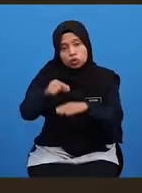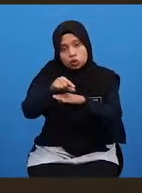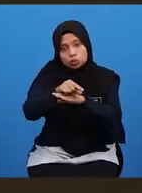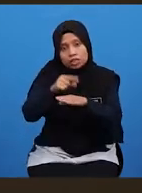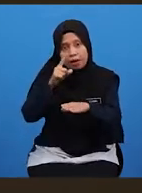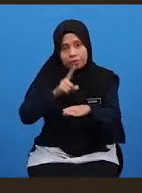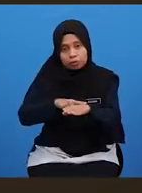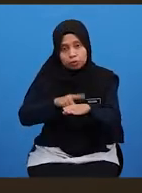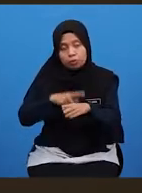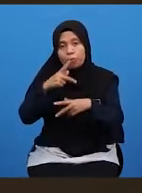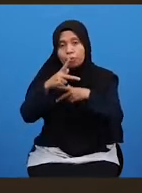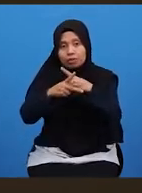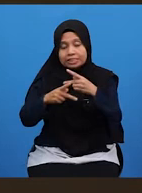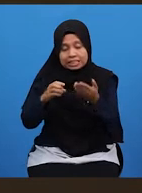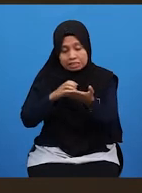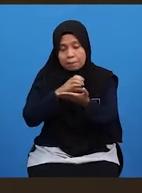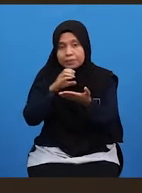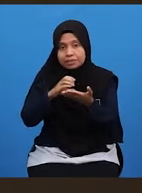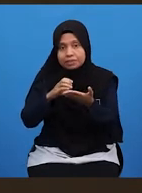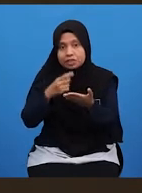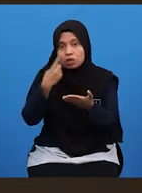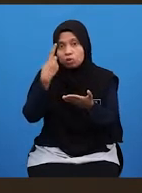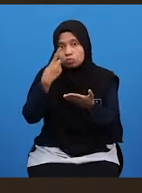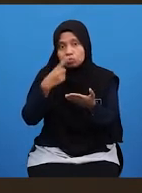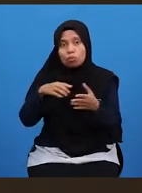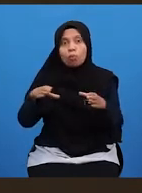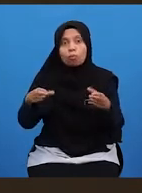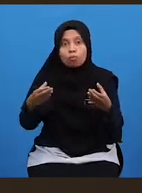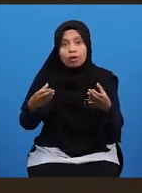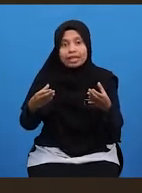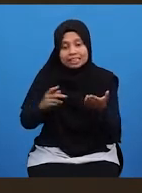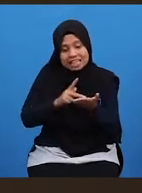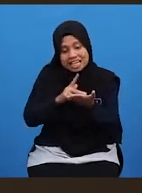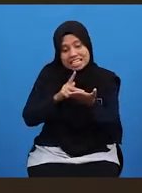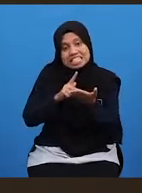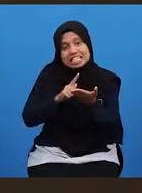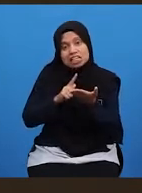digunakan ketika proses mencanting bagi menghasilkan kesan corak.